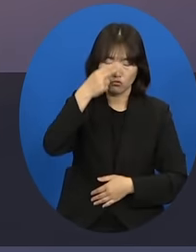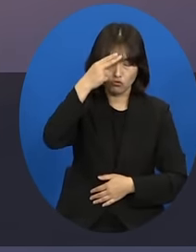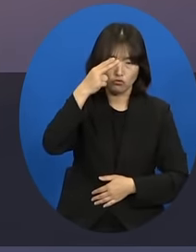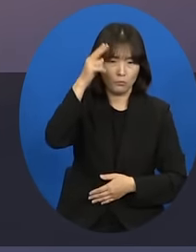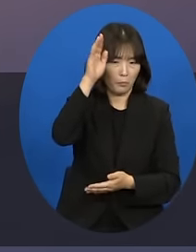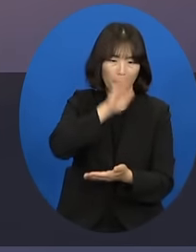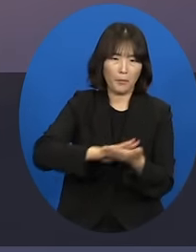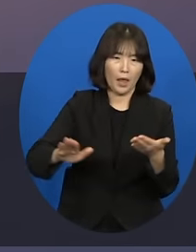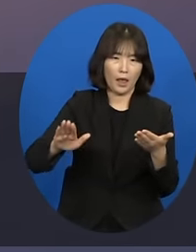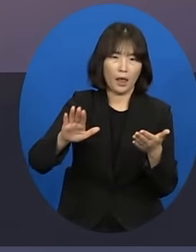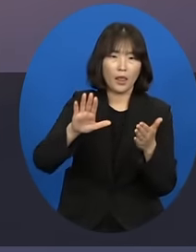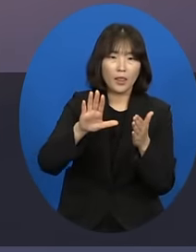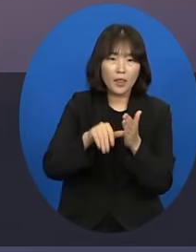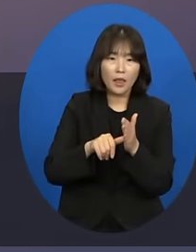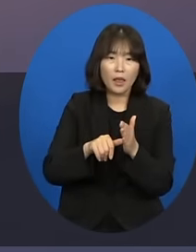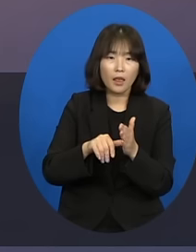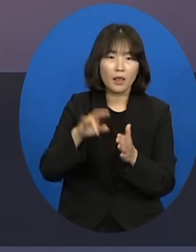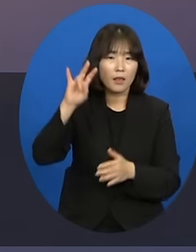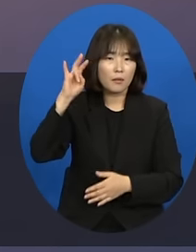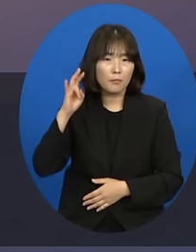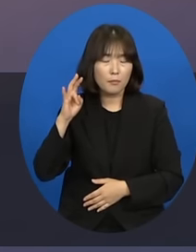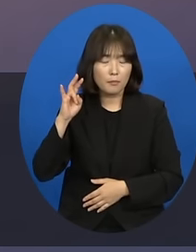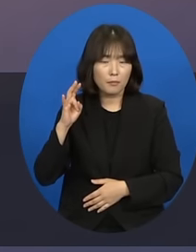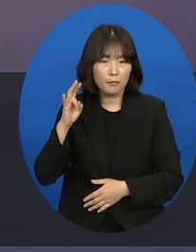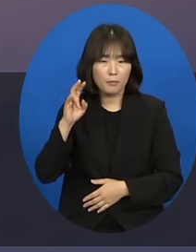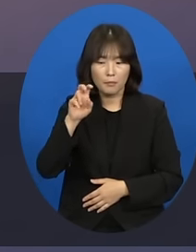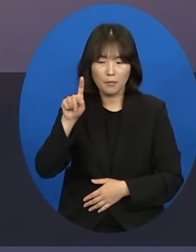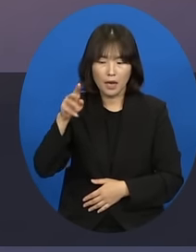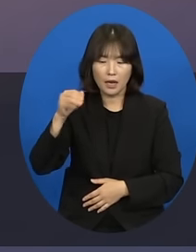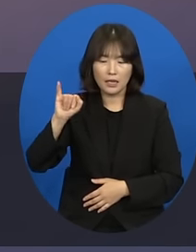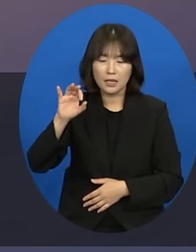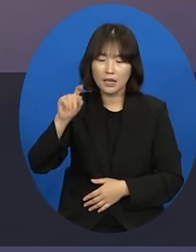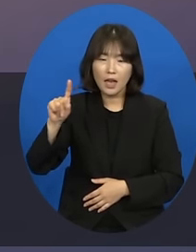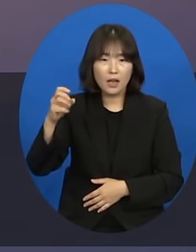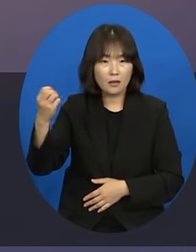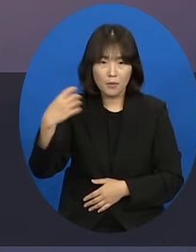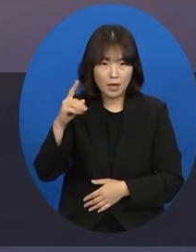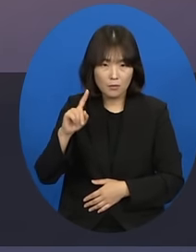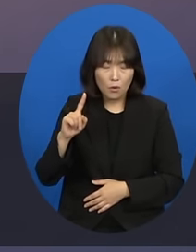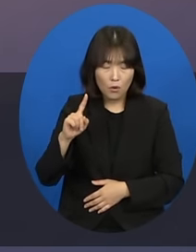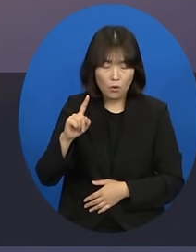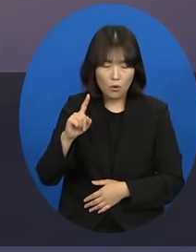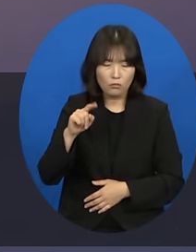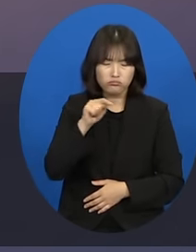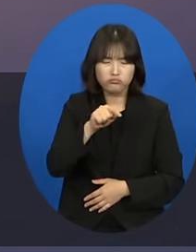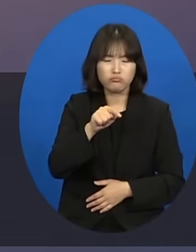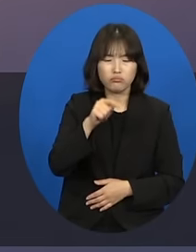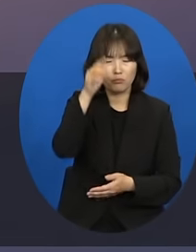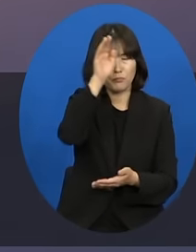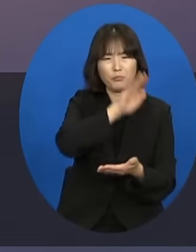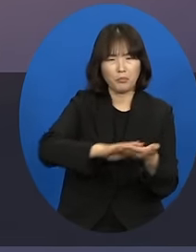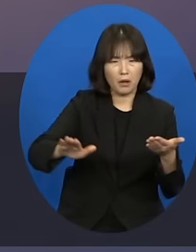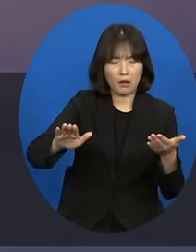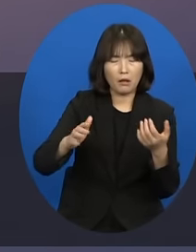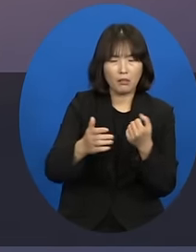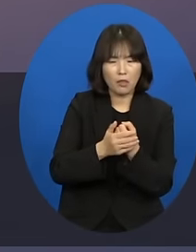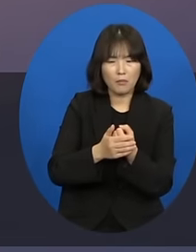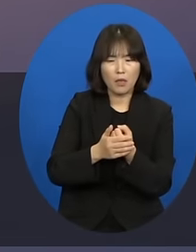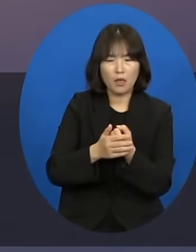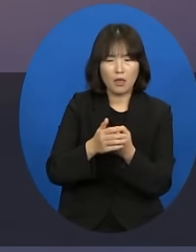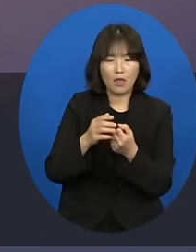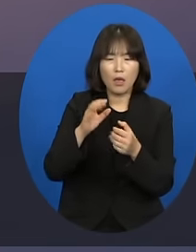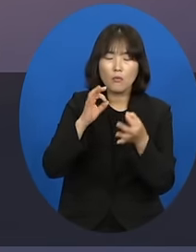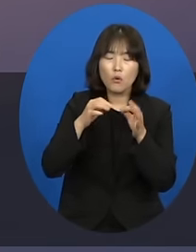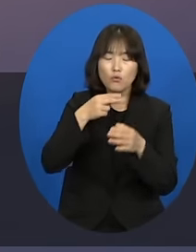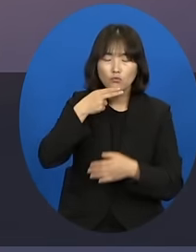그러죠? 포도주가 없다고 합니다. 그러니 포도주를 좀 만들어주세요. 뭐 포도주를 사오기에 돈을